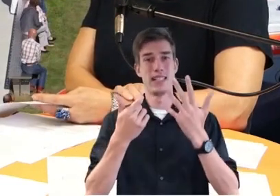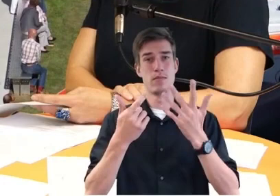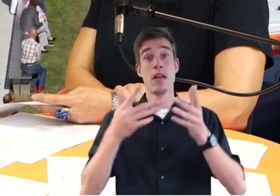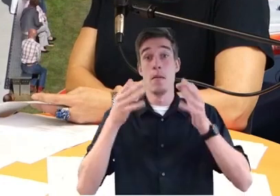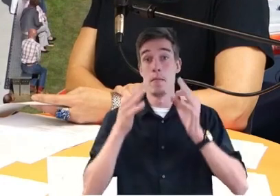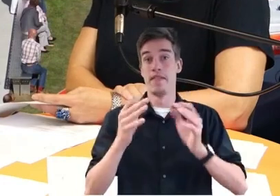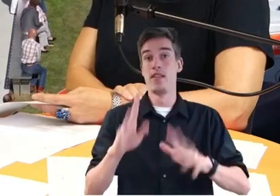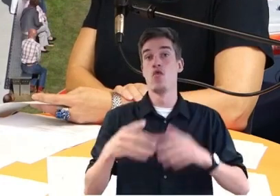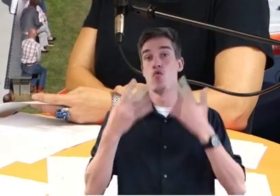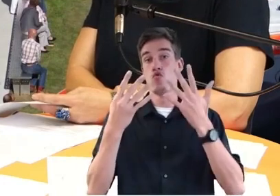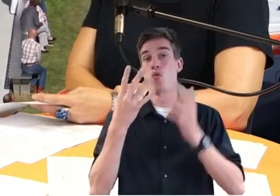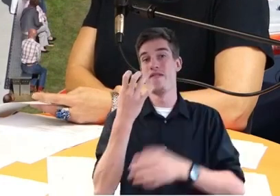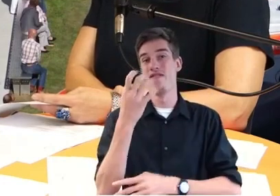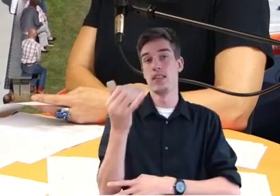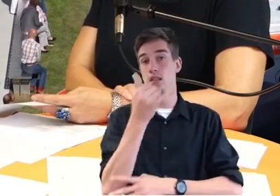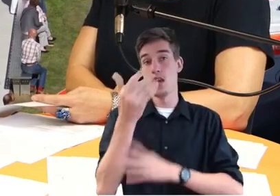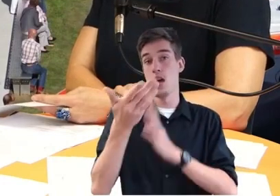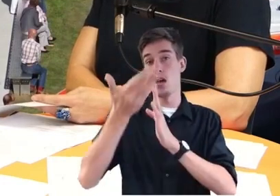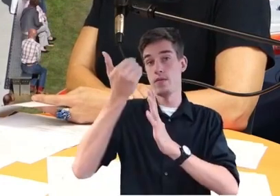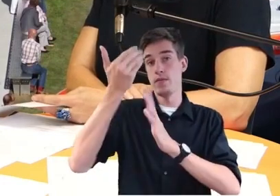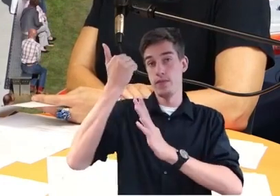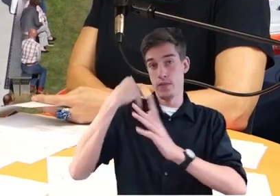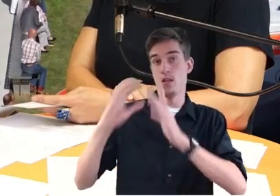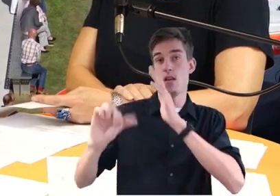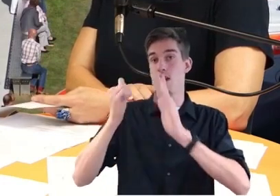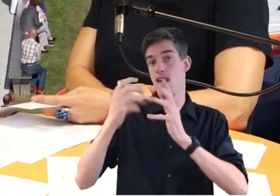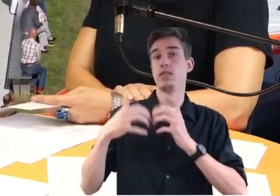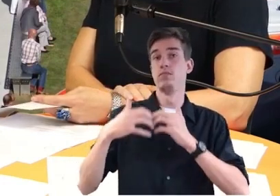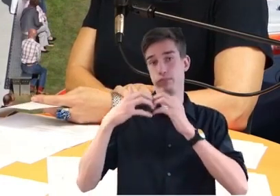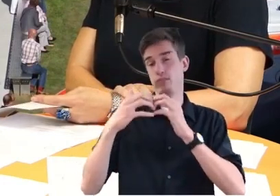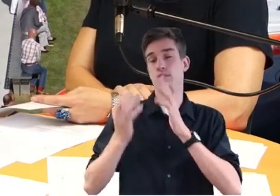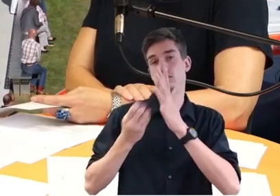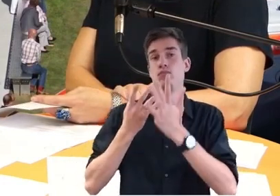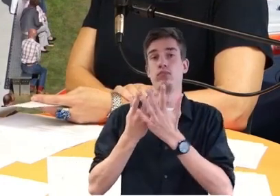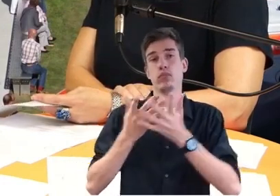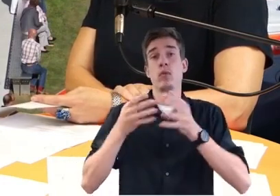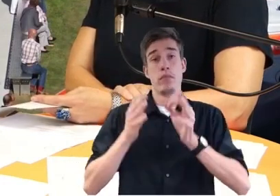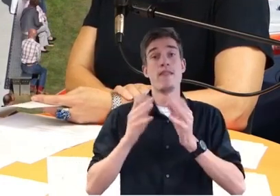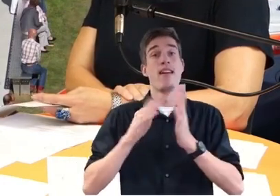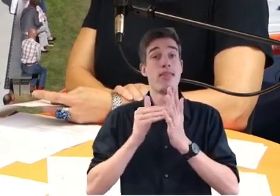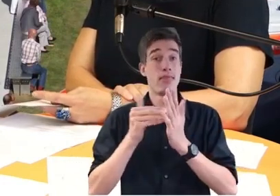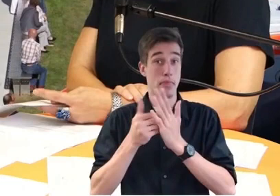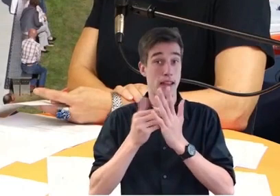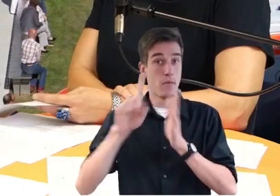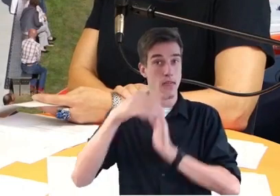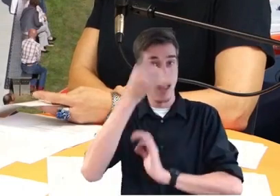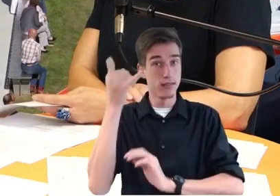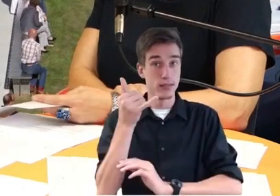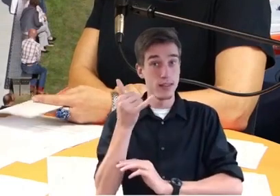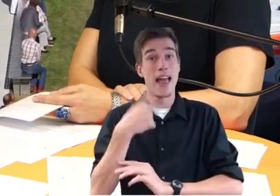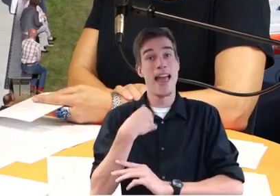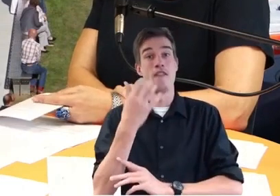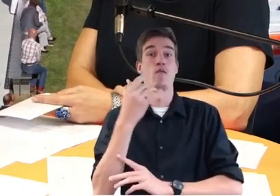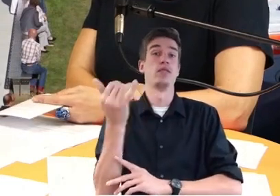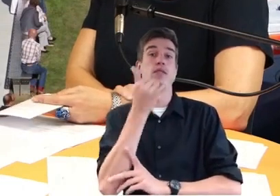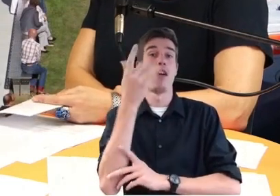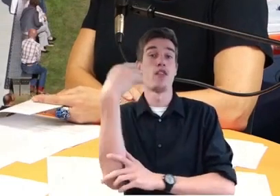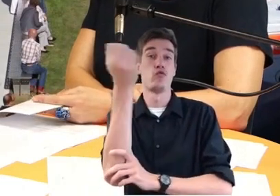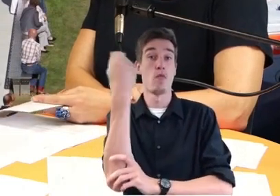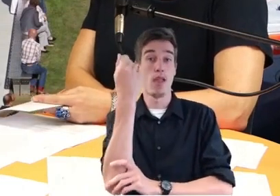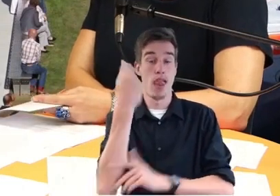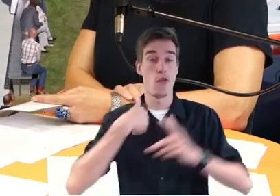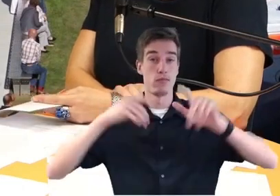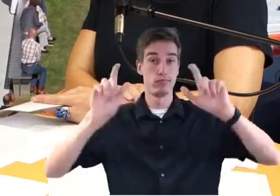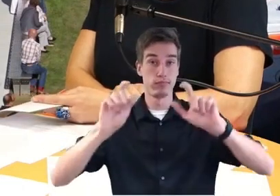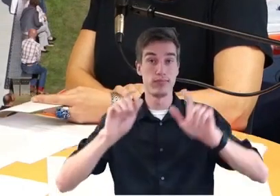jetzt 49 Jahren, ja, in den Dienst gestellt. Deswegen feiern wir dann nächstes Jahr quasi das 50-jährige Jubiläum. Und in